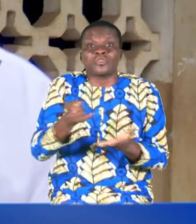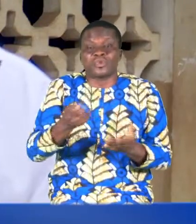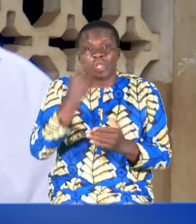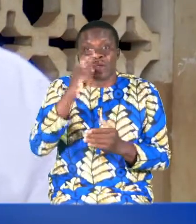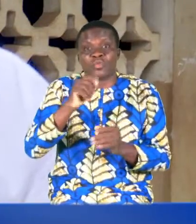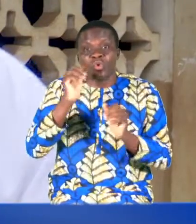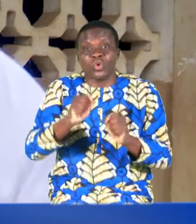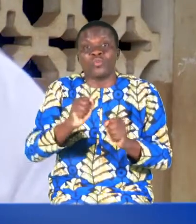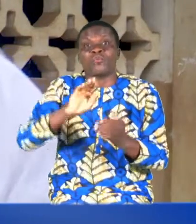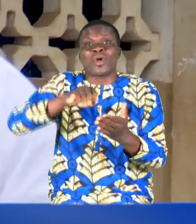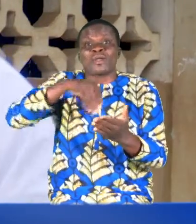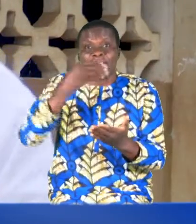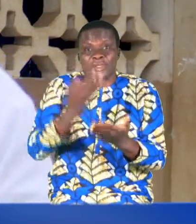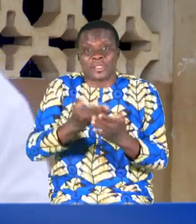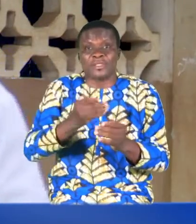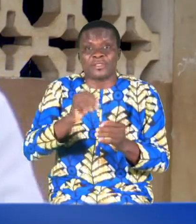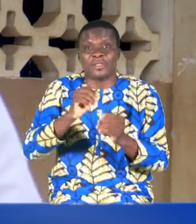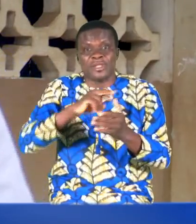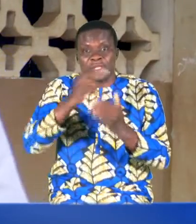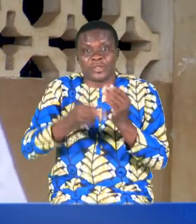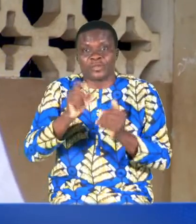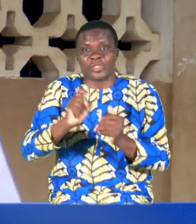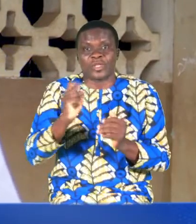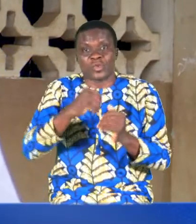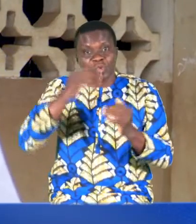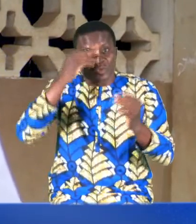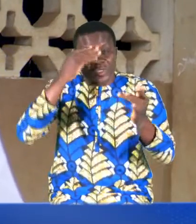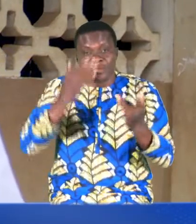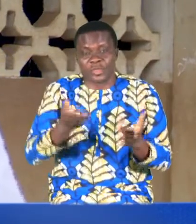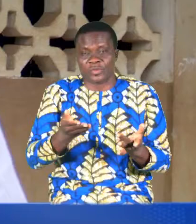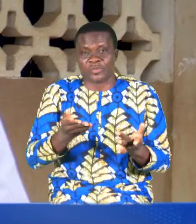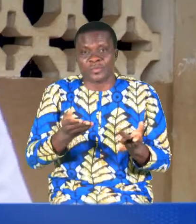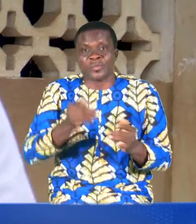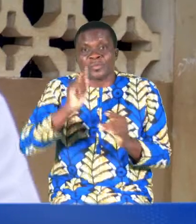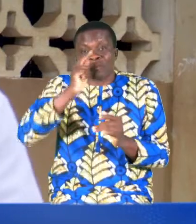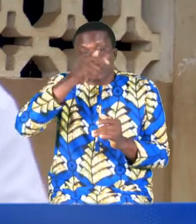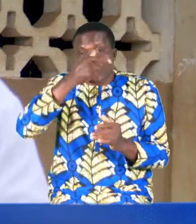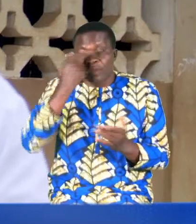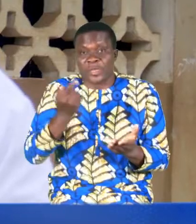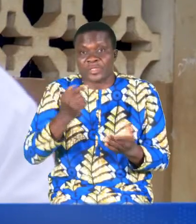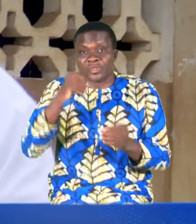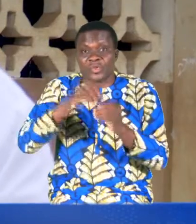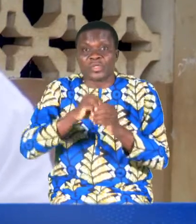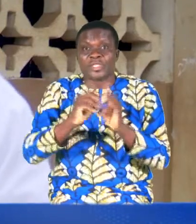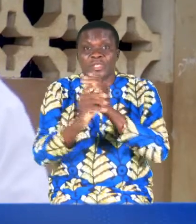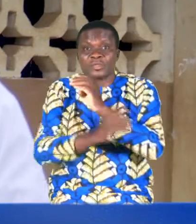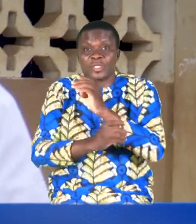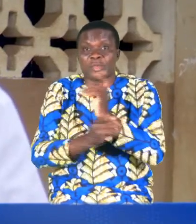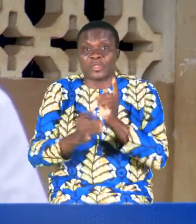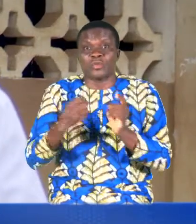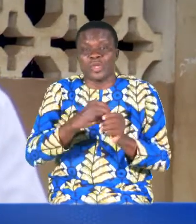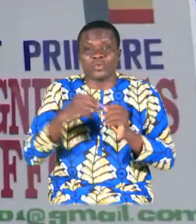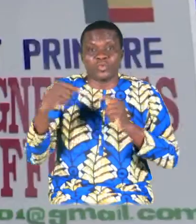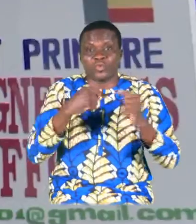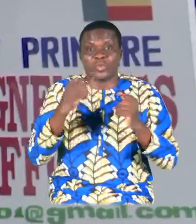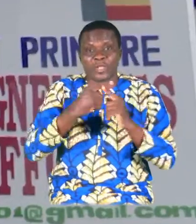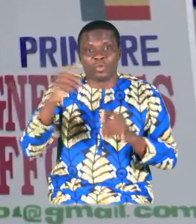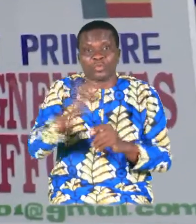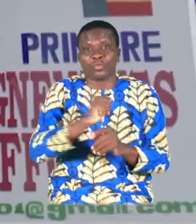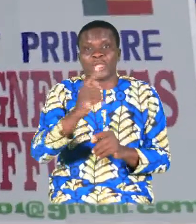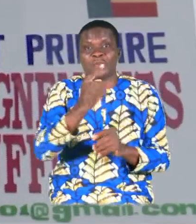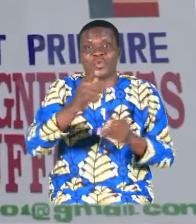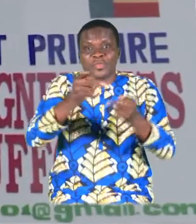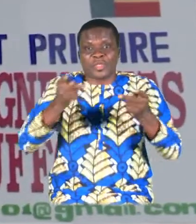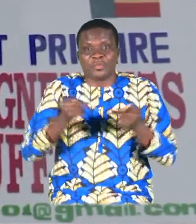pour pouvoir atteindre les résultats que nous espérons, puisque dans ce département, nous nous battons pour prendre la première